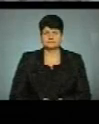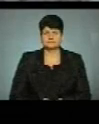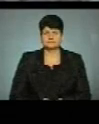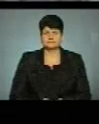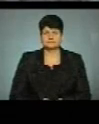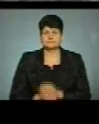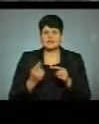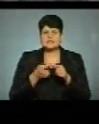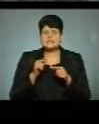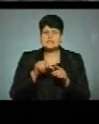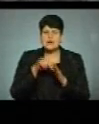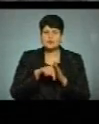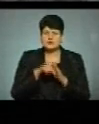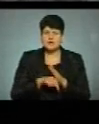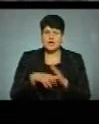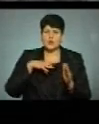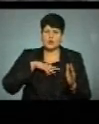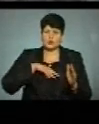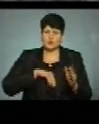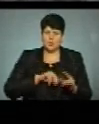Це означає духи померших,